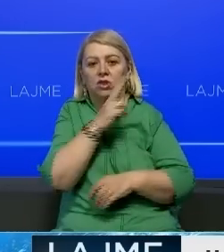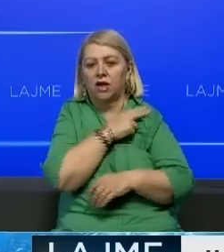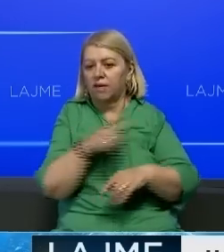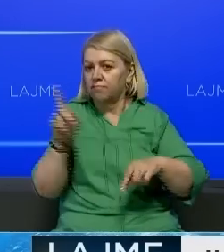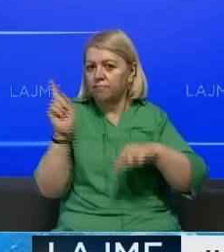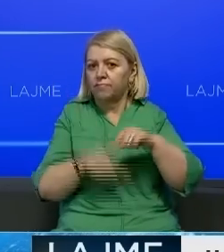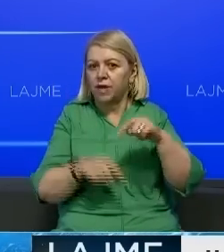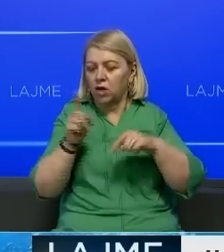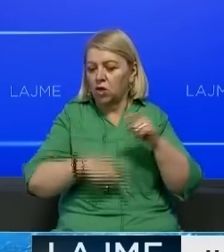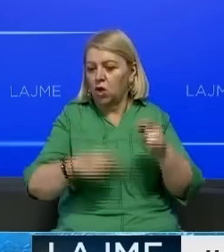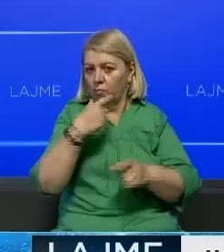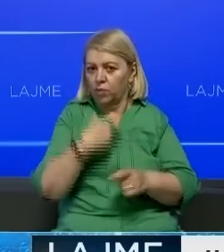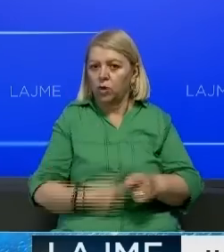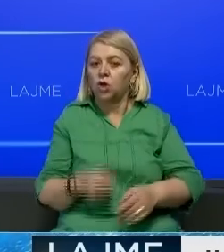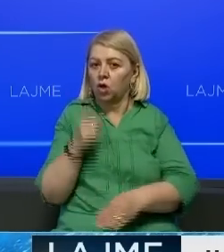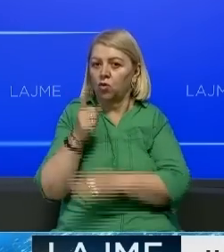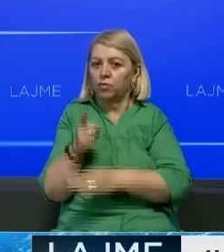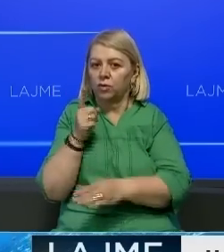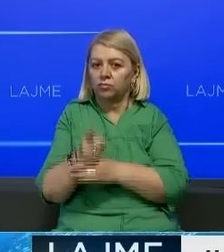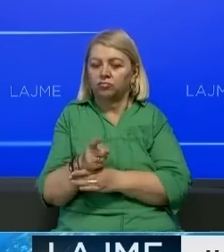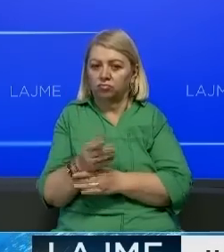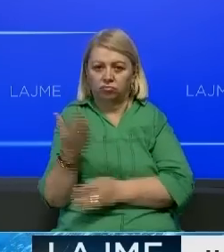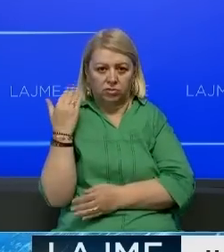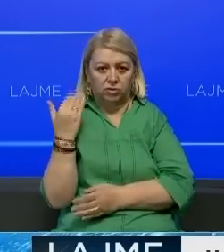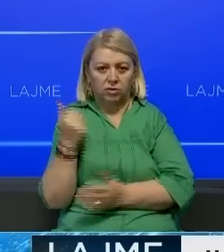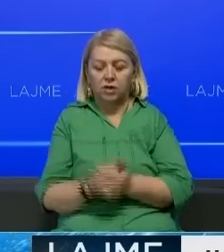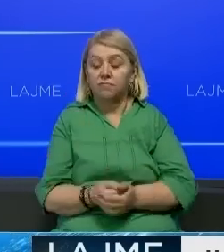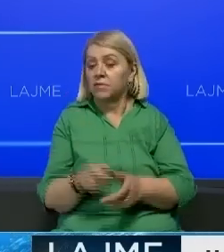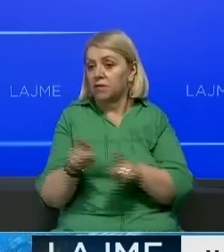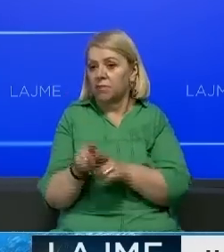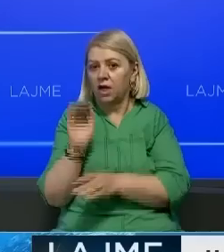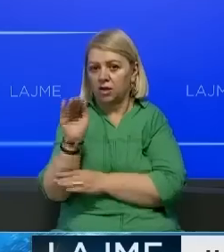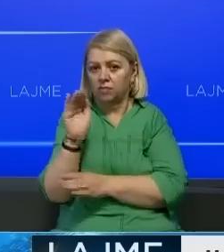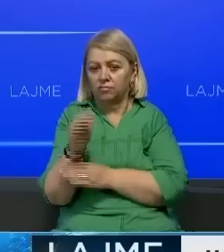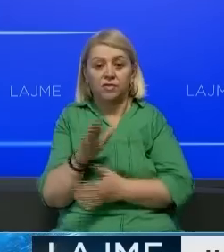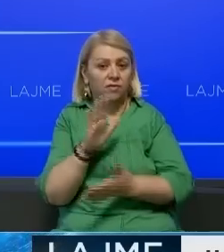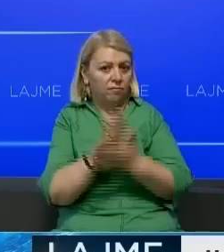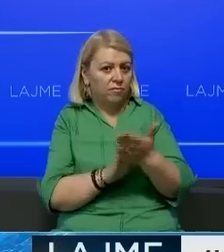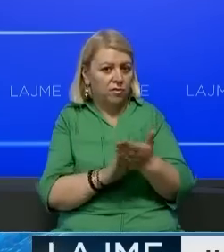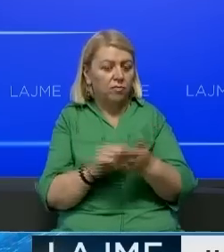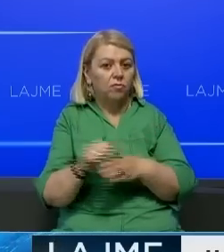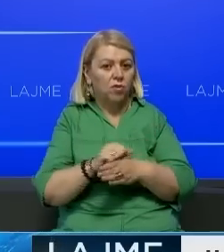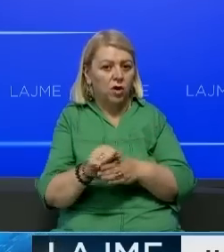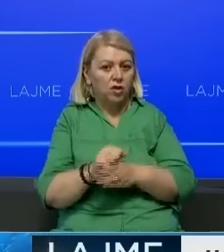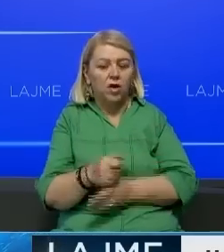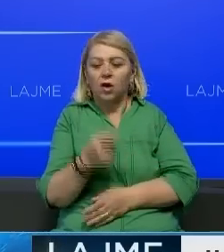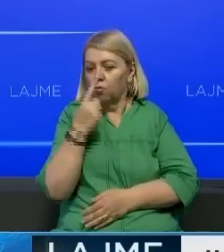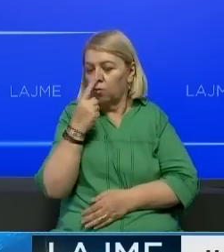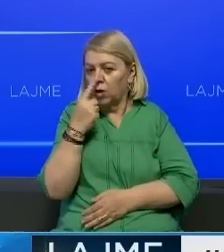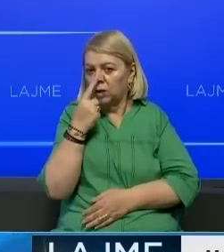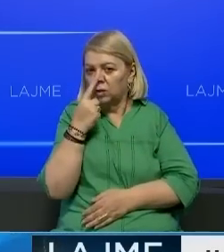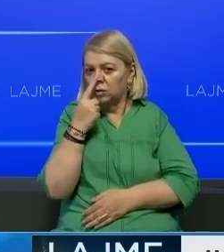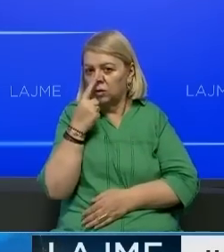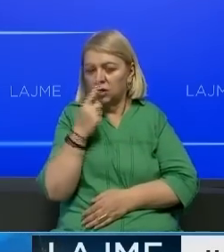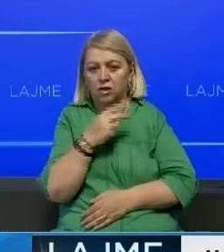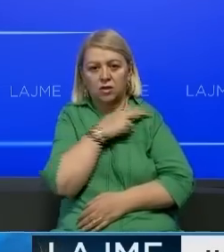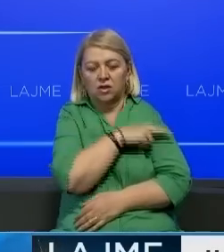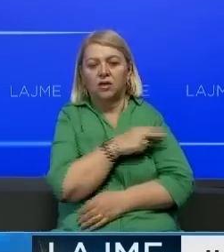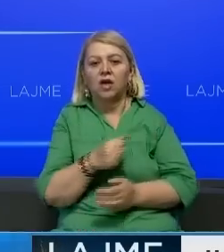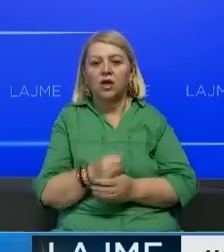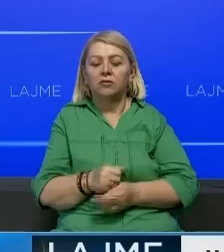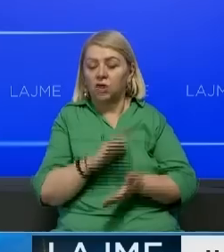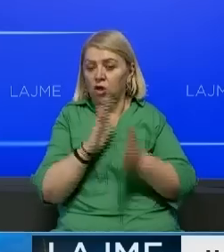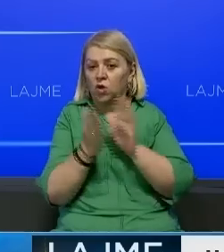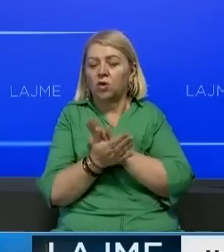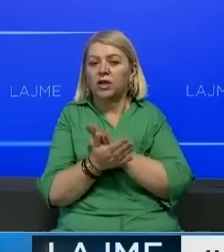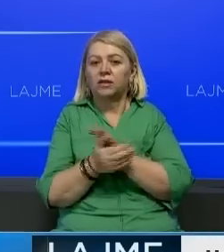lartë nga postet komanduese, të cilat i mbanin më parë. Sipas njoftimeve që nga fillimi i muajit Moska ka urdhëruar largimin e generalit kolonel